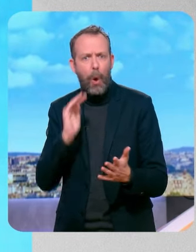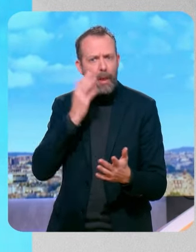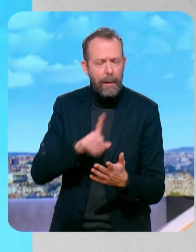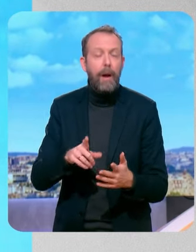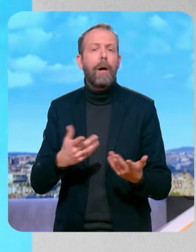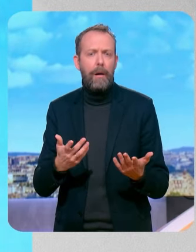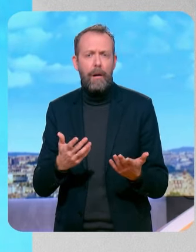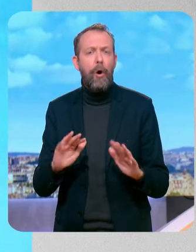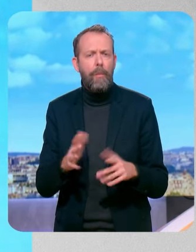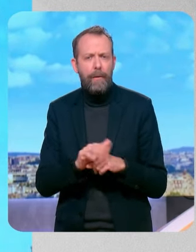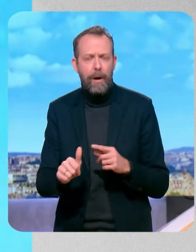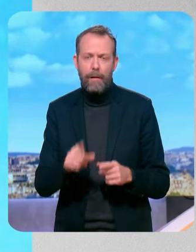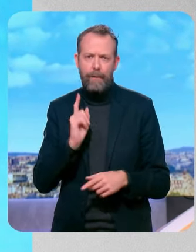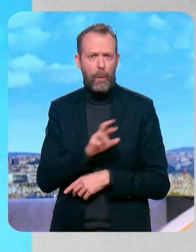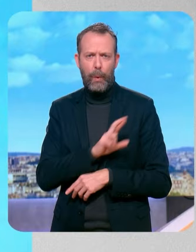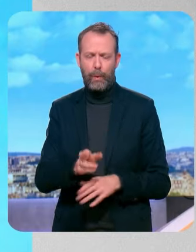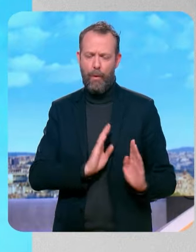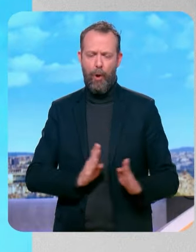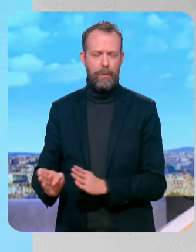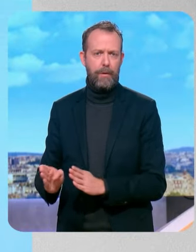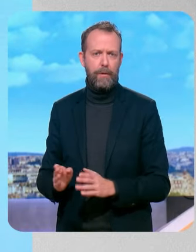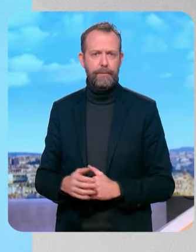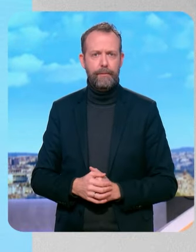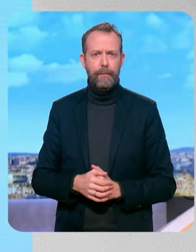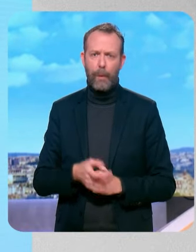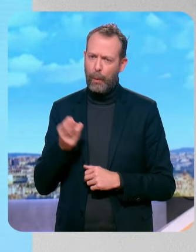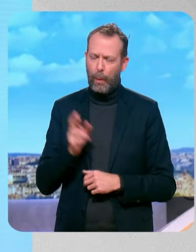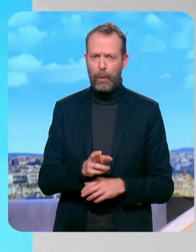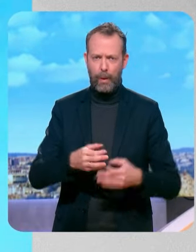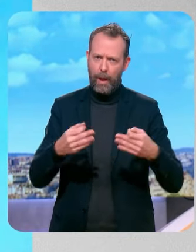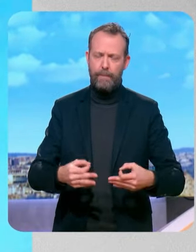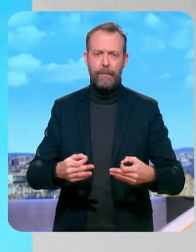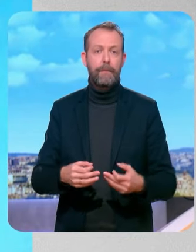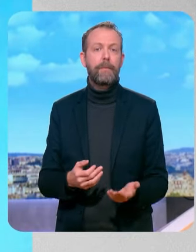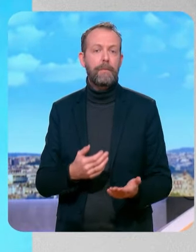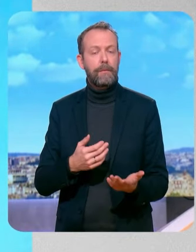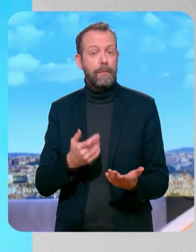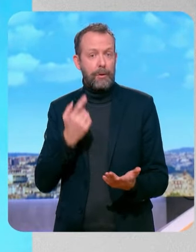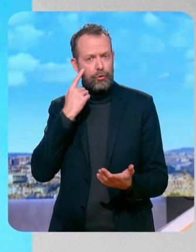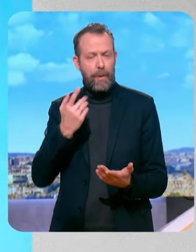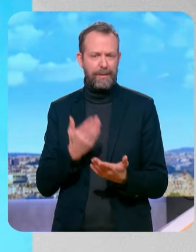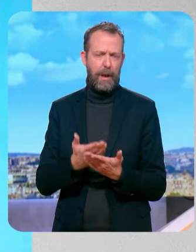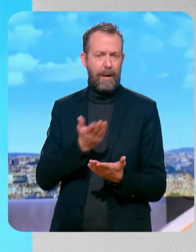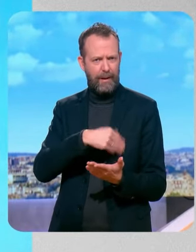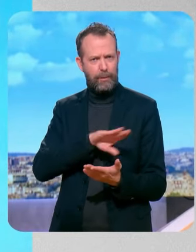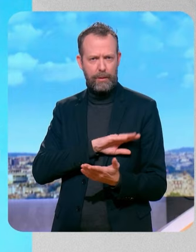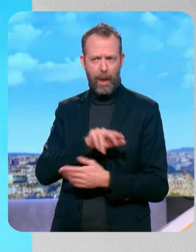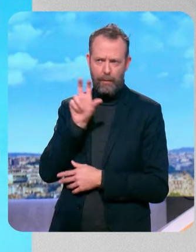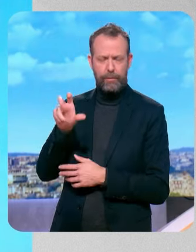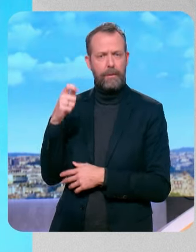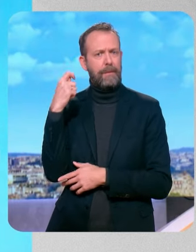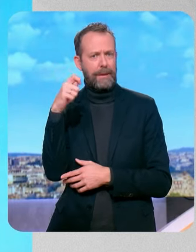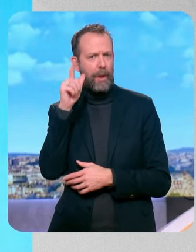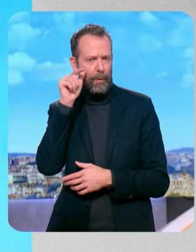fait ? Alors il faut remettre de l'ordre, remettre d'aplomb. Et je pense que c'est une responsabilité que le président de la